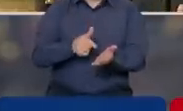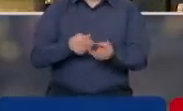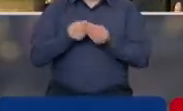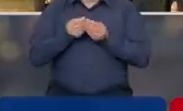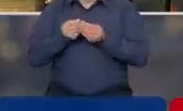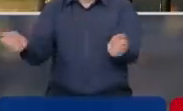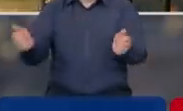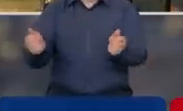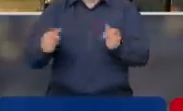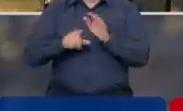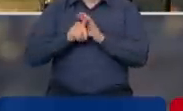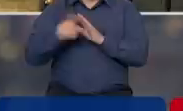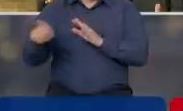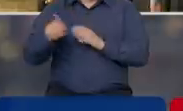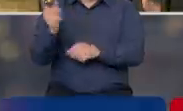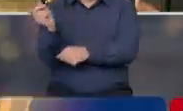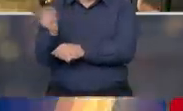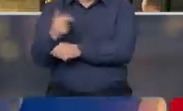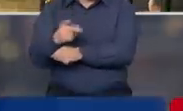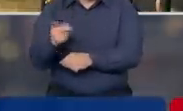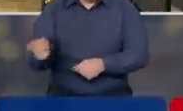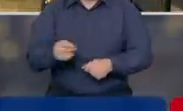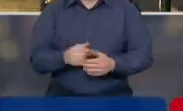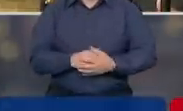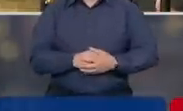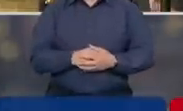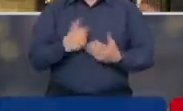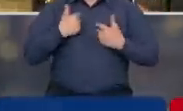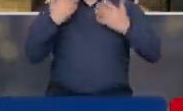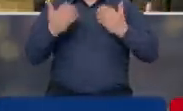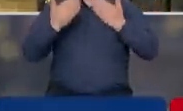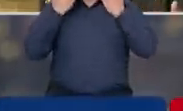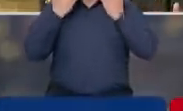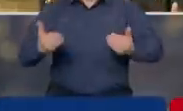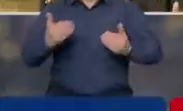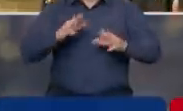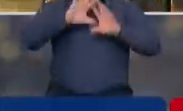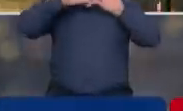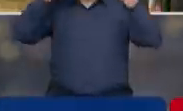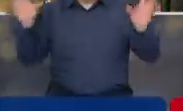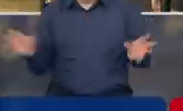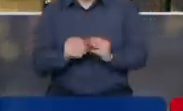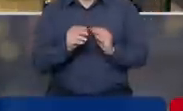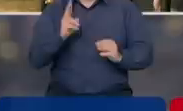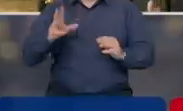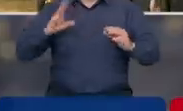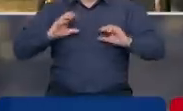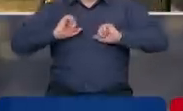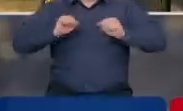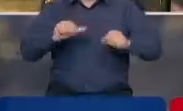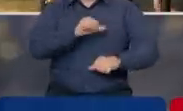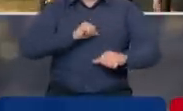żywiołem straż pożarną chciałbym również podziękować wszystkim zaangażowanym i